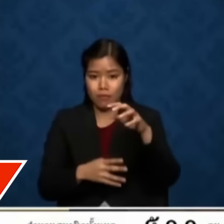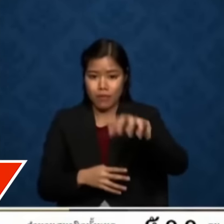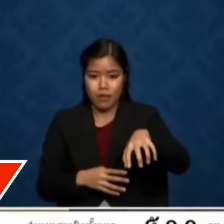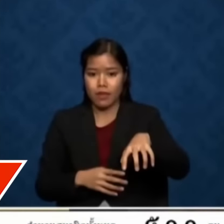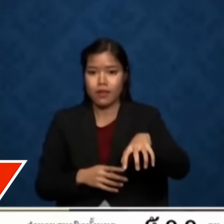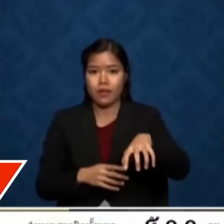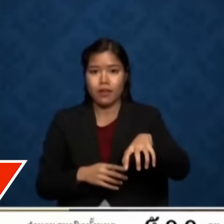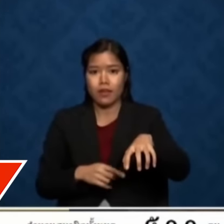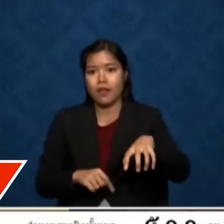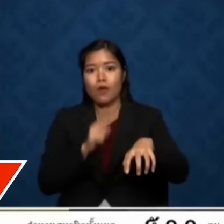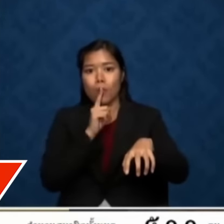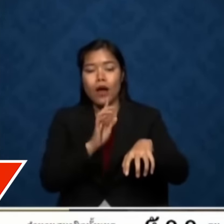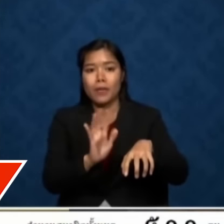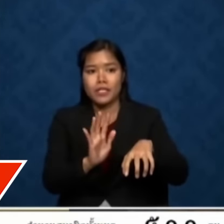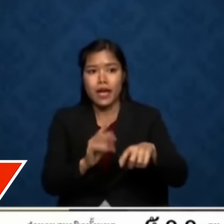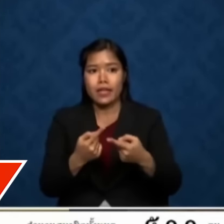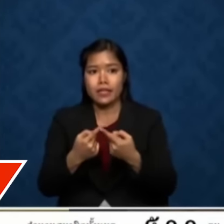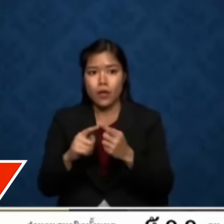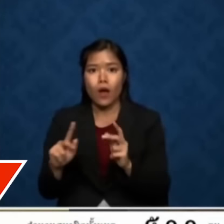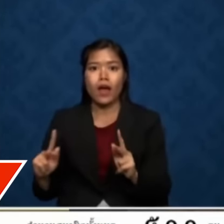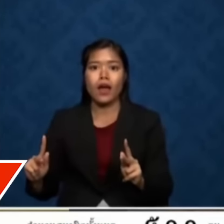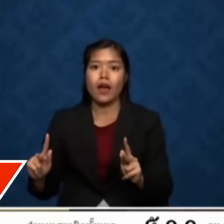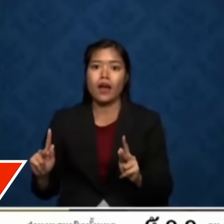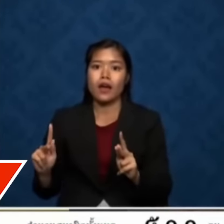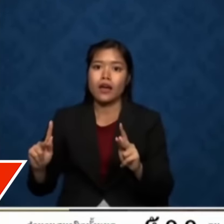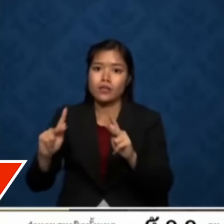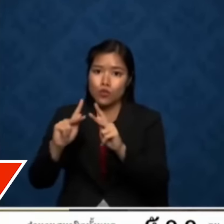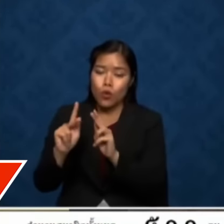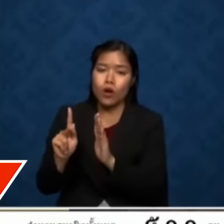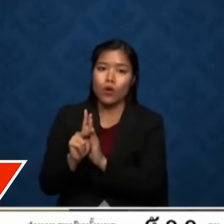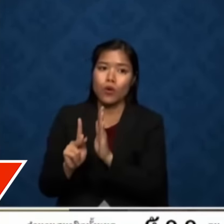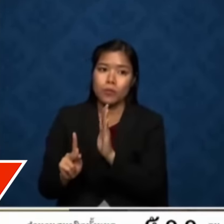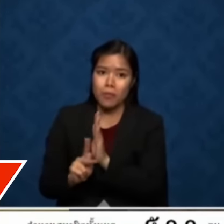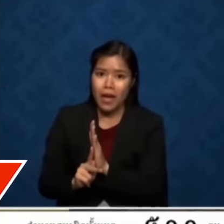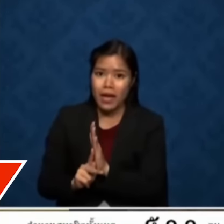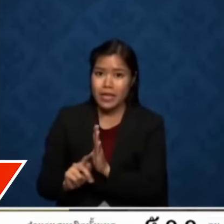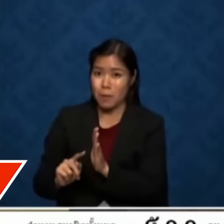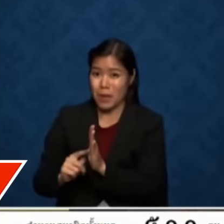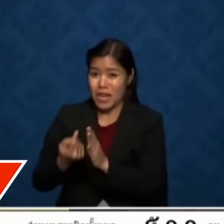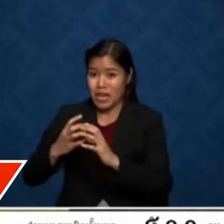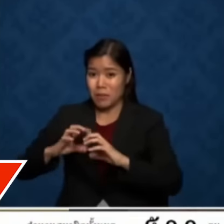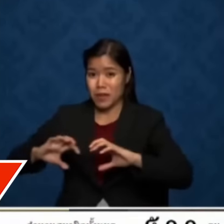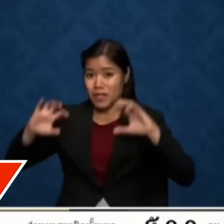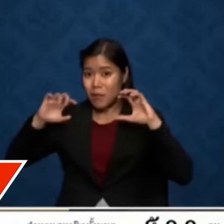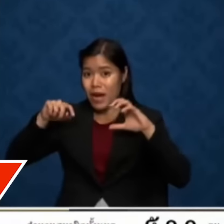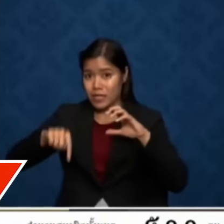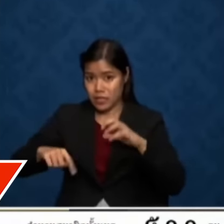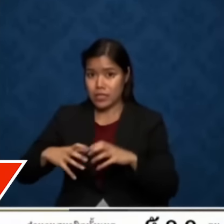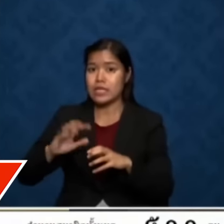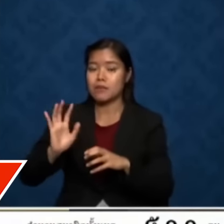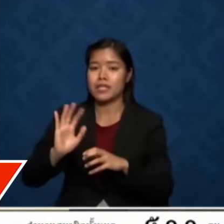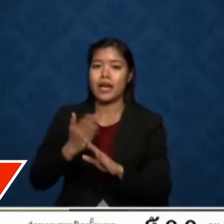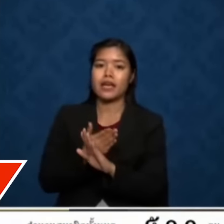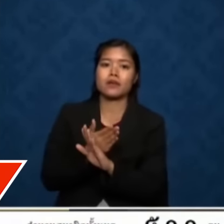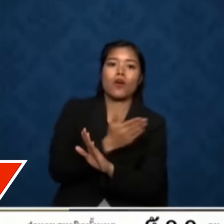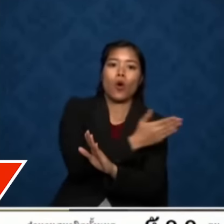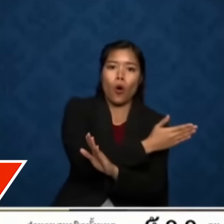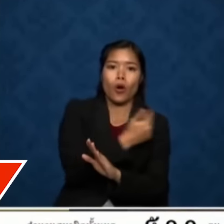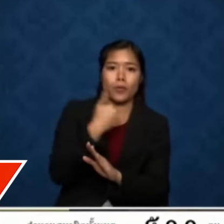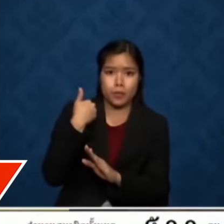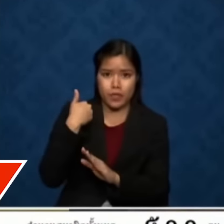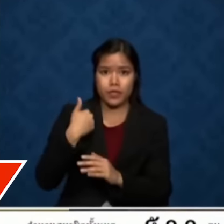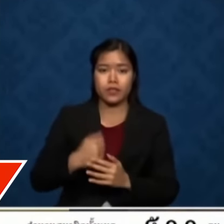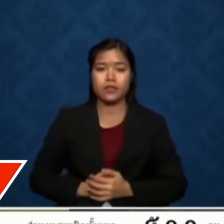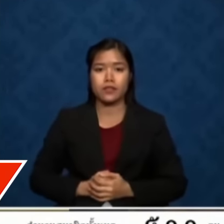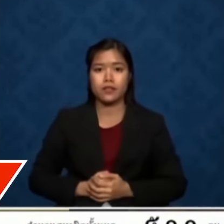ครับส่วนในเรื่องของกฎกระทรวงหรือกฎหมายต่างๆเองก็เข้าใจว่าไม่ได้ออกในรัฐบาลนี้เช่นกันนะครับแต่ก็ต้องยืนยันอีกครั้งนึงครับว่าผมและพรรคก้าว